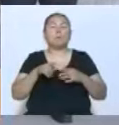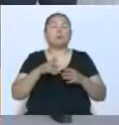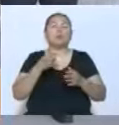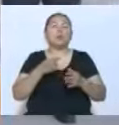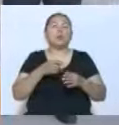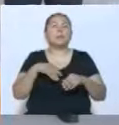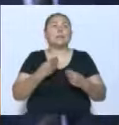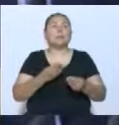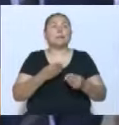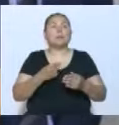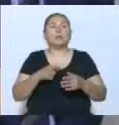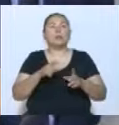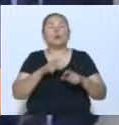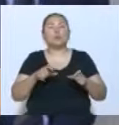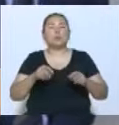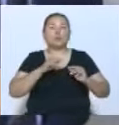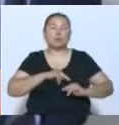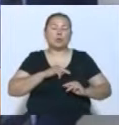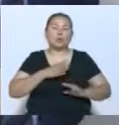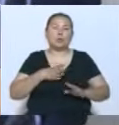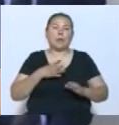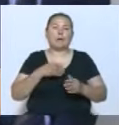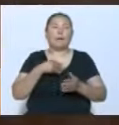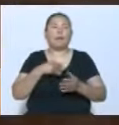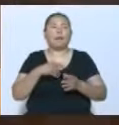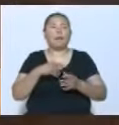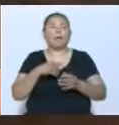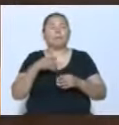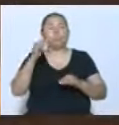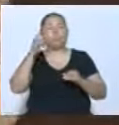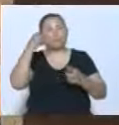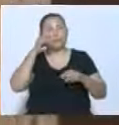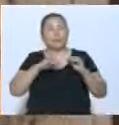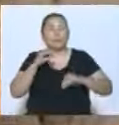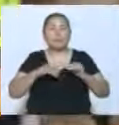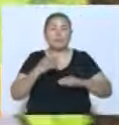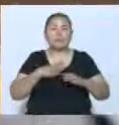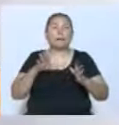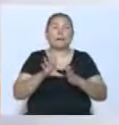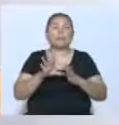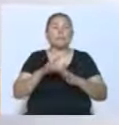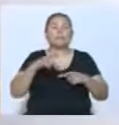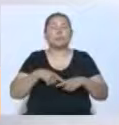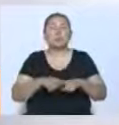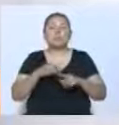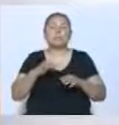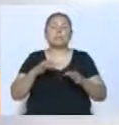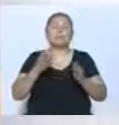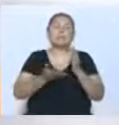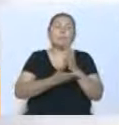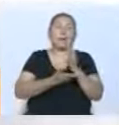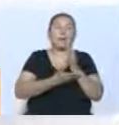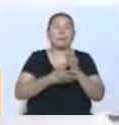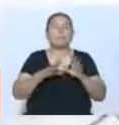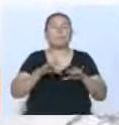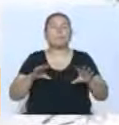не только студентам, но и гражданам, трудящимся над изобретениями. В технопарке есть секторы электротехнической, металлической, деревянной, мебельной,